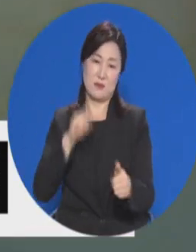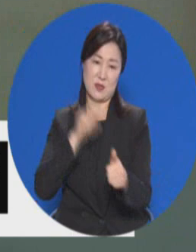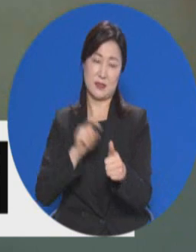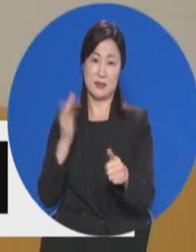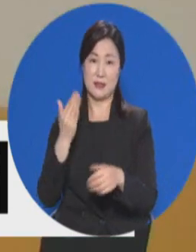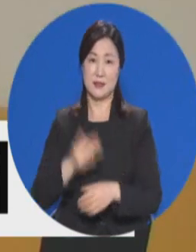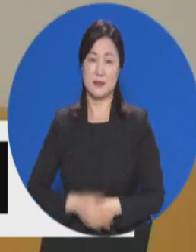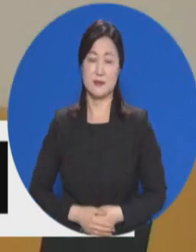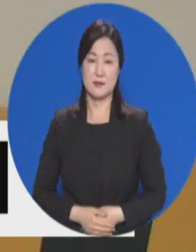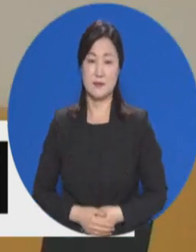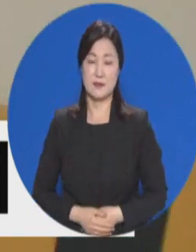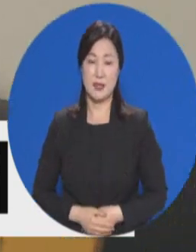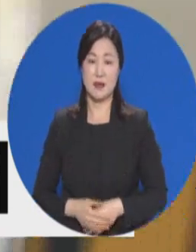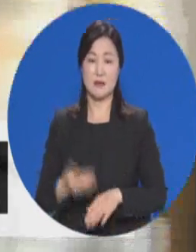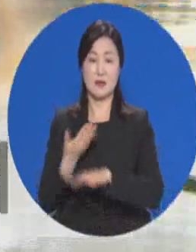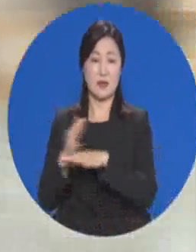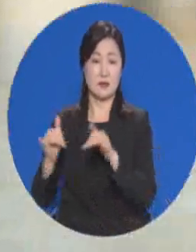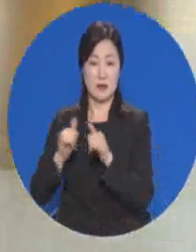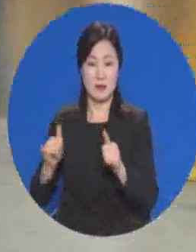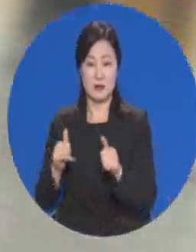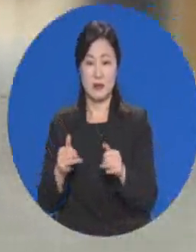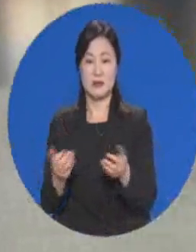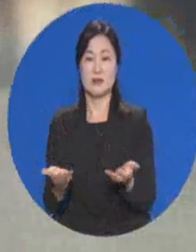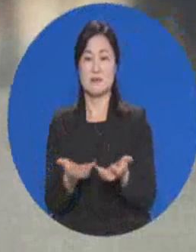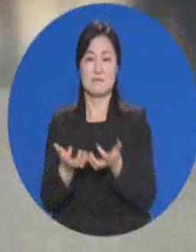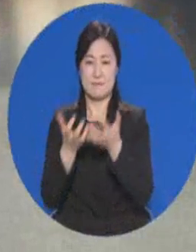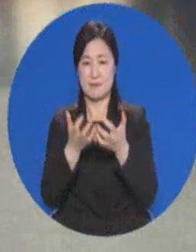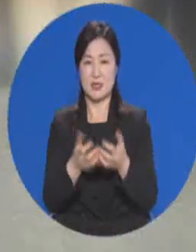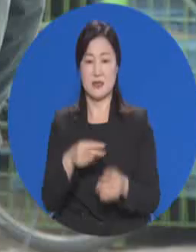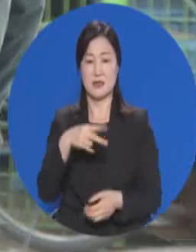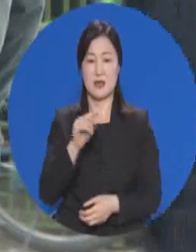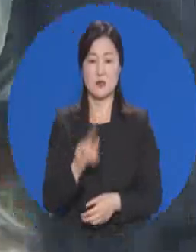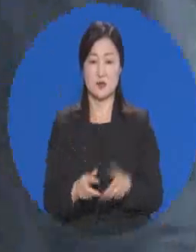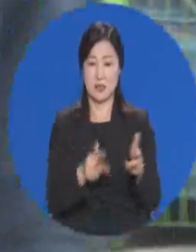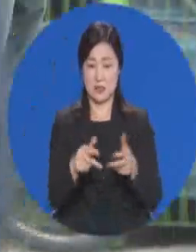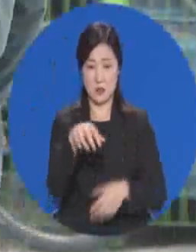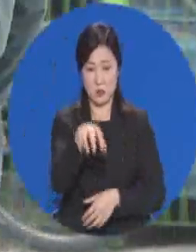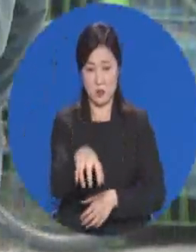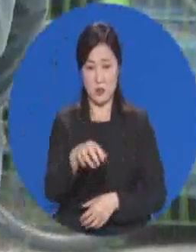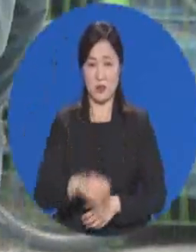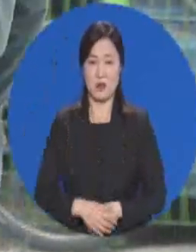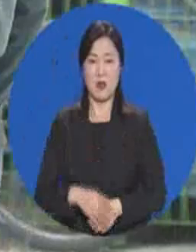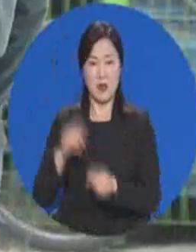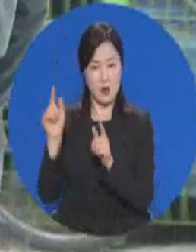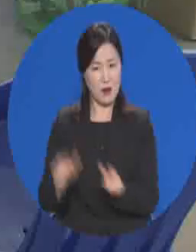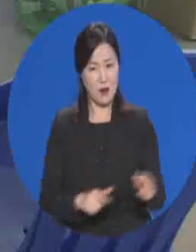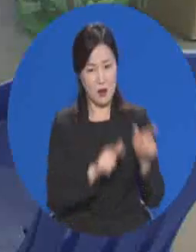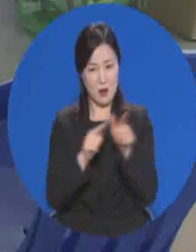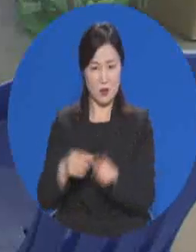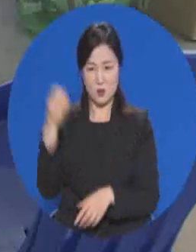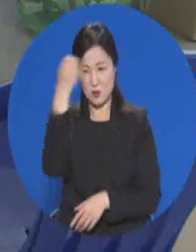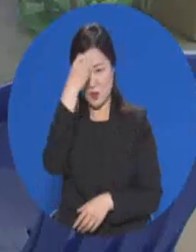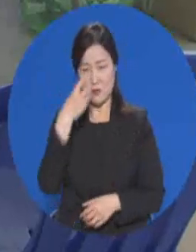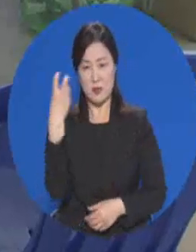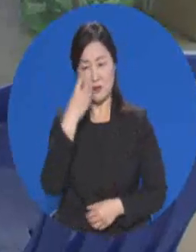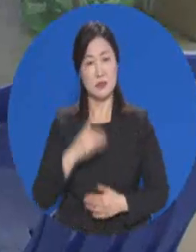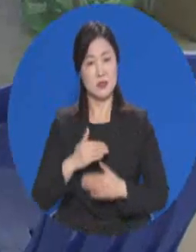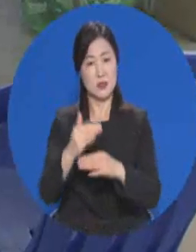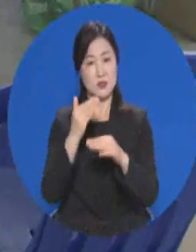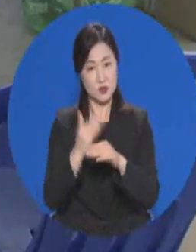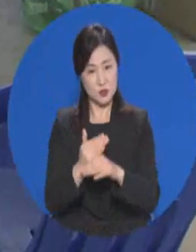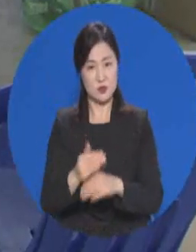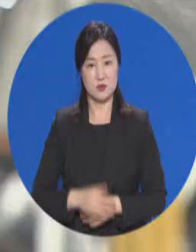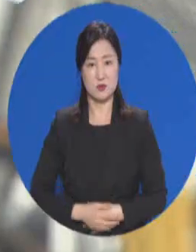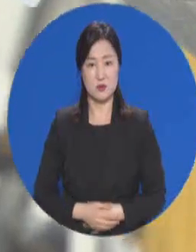때문입니다. 외국인 노동자가 밀집해 있는 대불산단에서는 연일 수천 명에 대한 검사가 이루어지면서